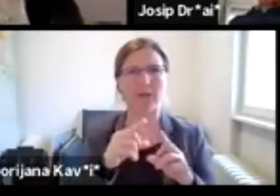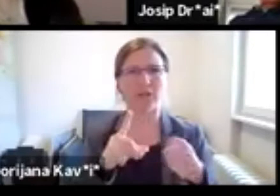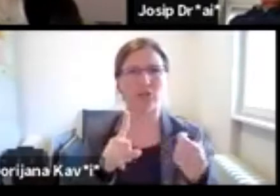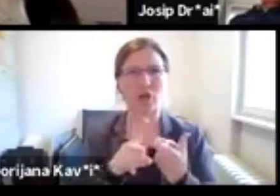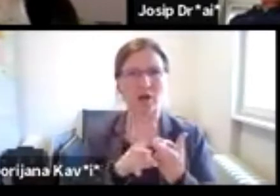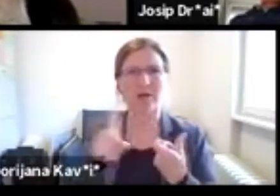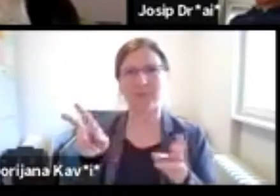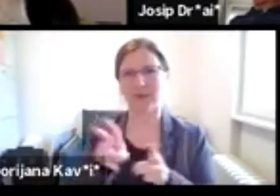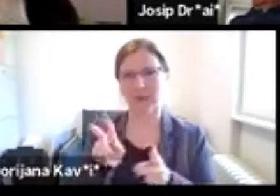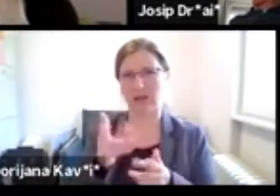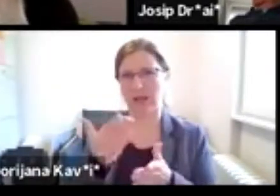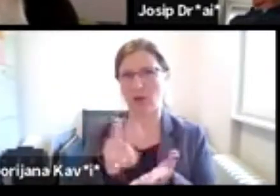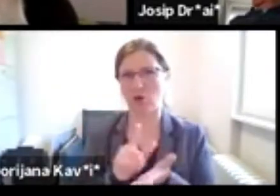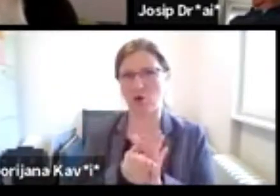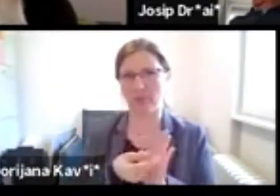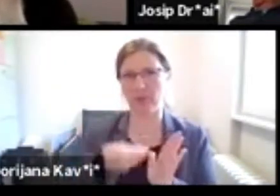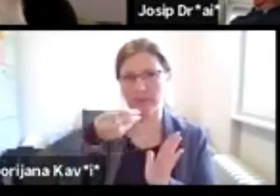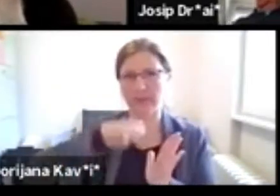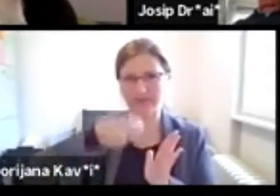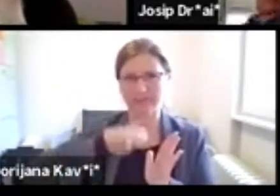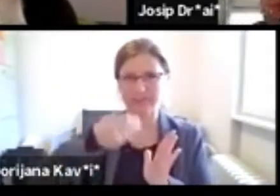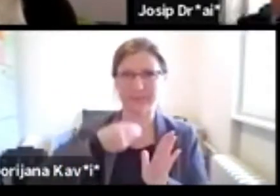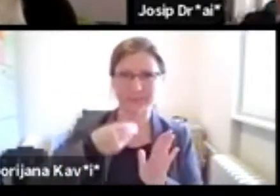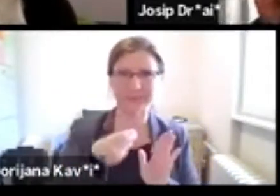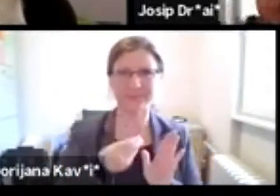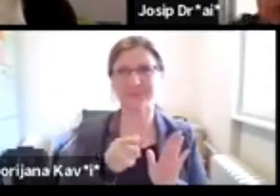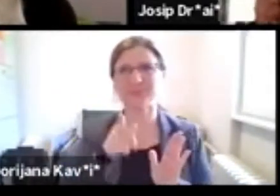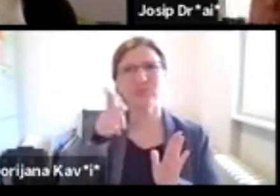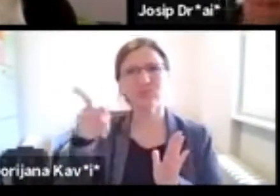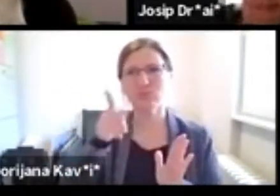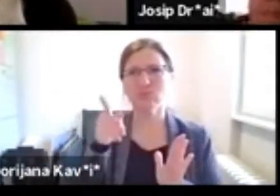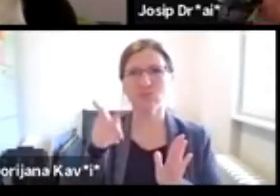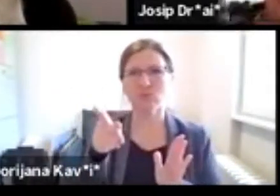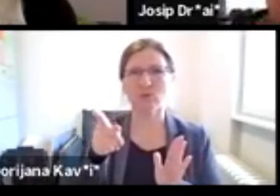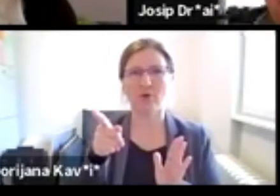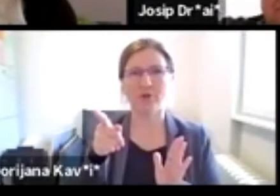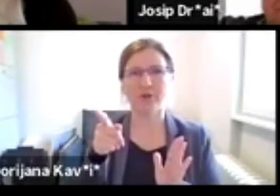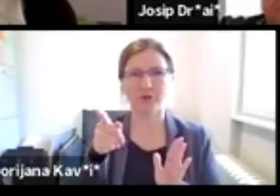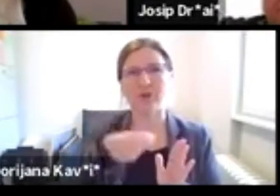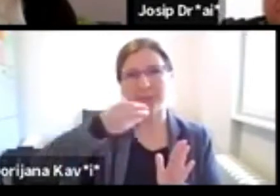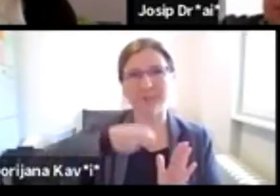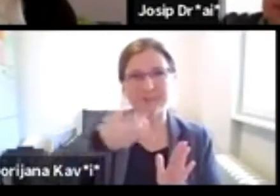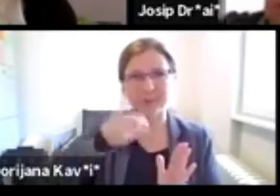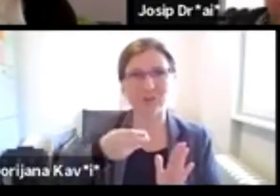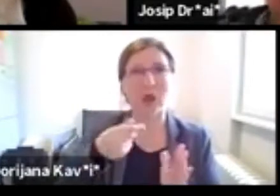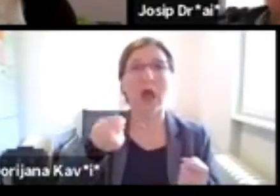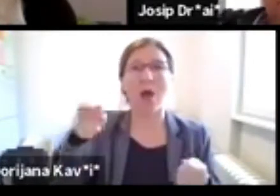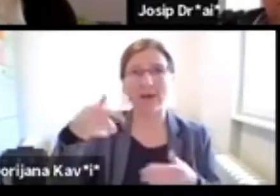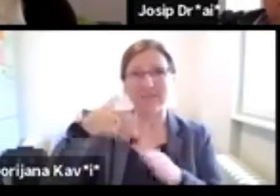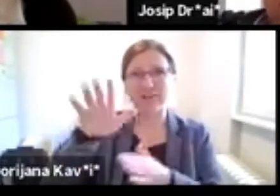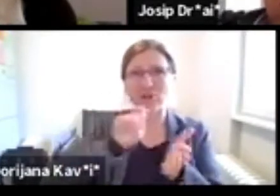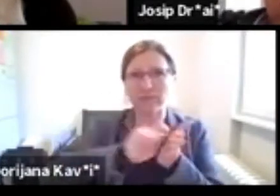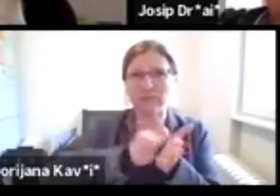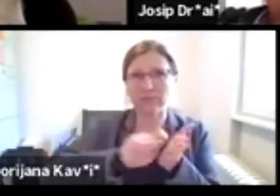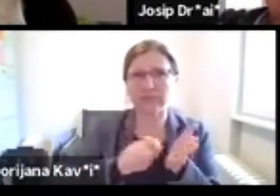minuta, a koje je i posvetila i puno više od tih nekoliko minuta u našim COVID-19 negativnim knjižicama, naročito